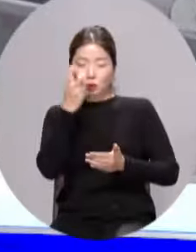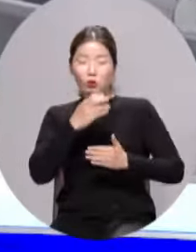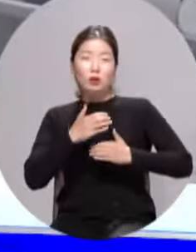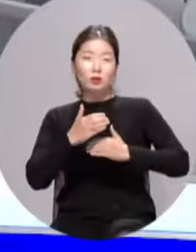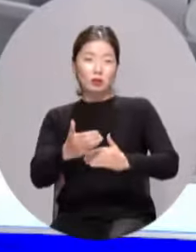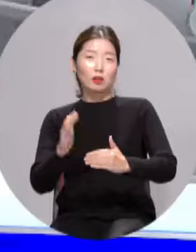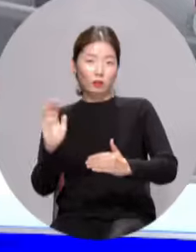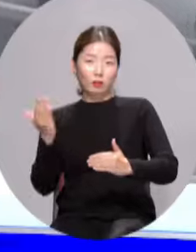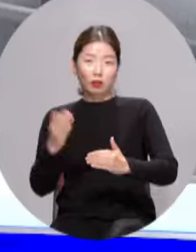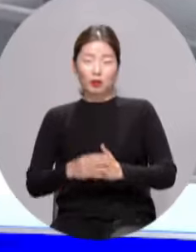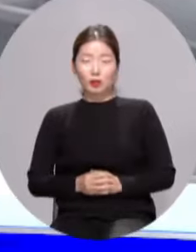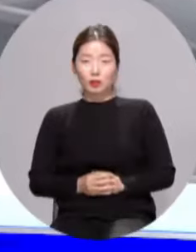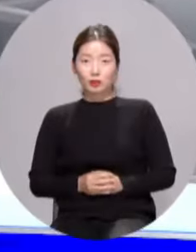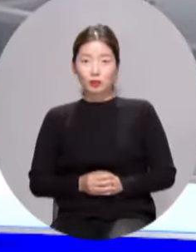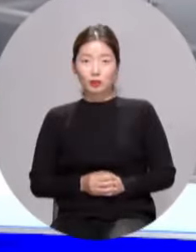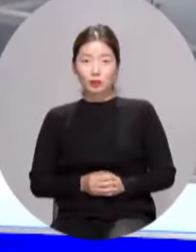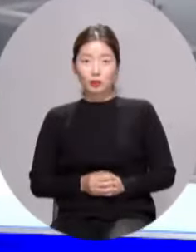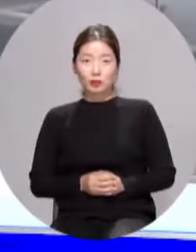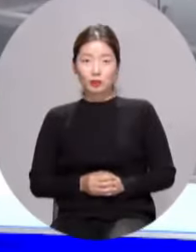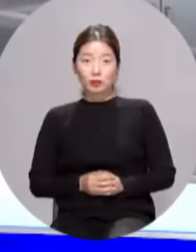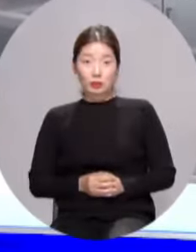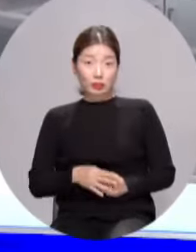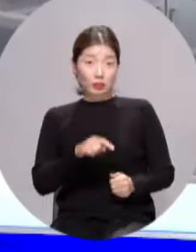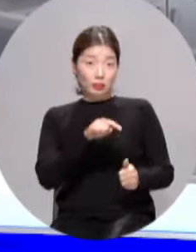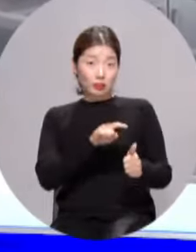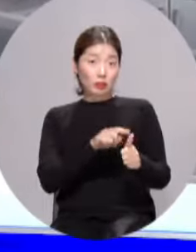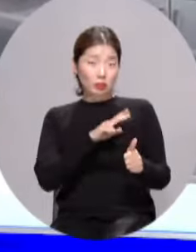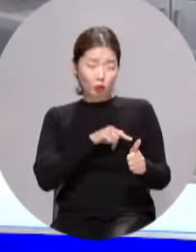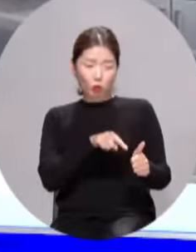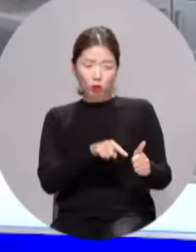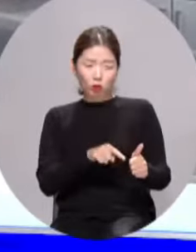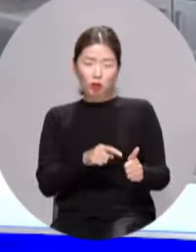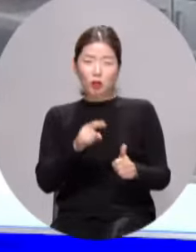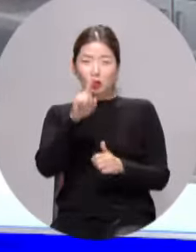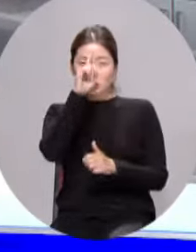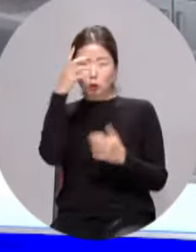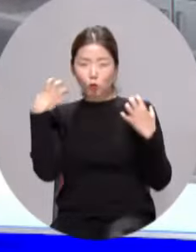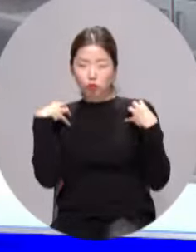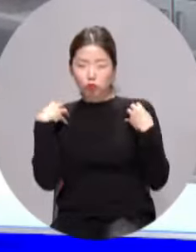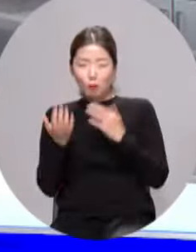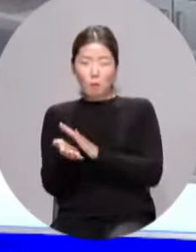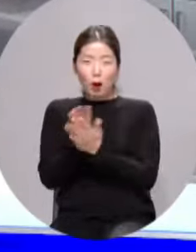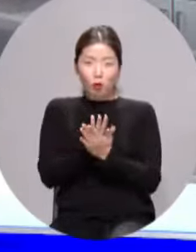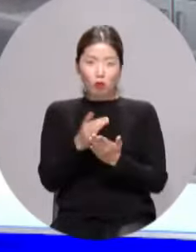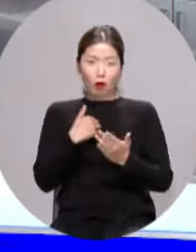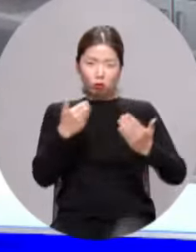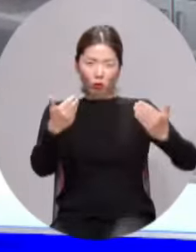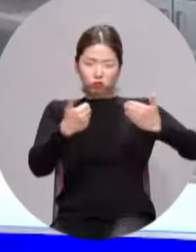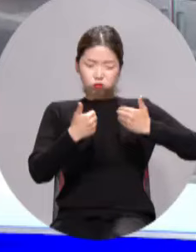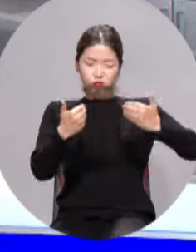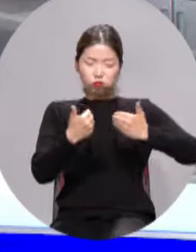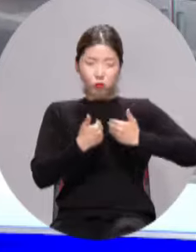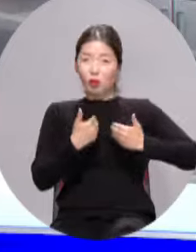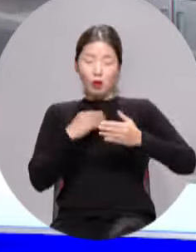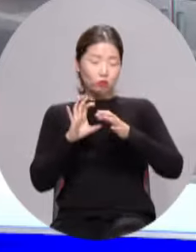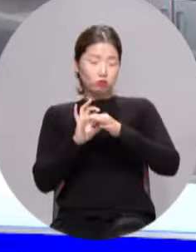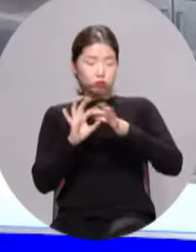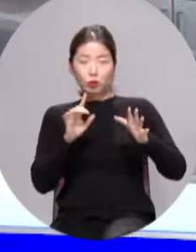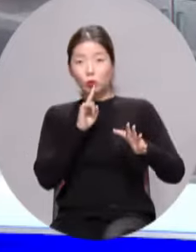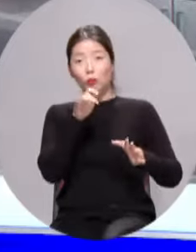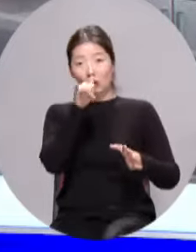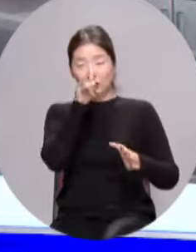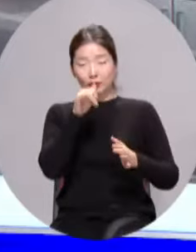수사의 배경으로 지목되고 있습니다. 신 의원은 윤 정부의 국면 전환용 수사라며 의혹들을 전면